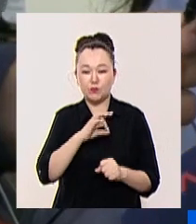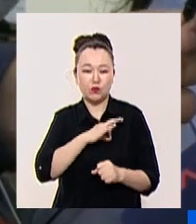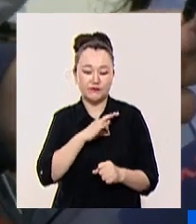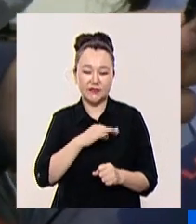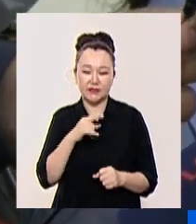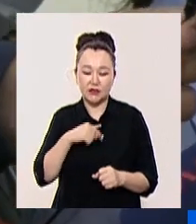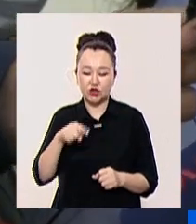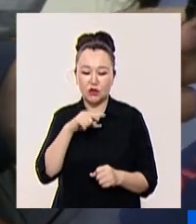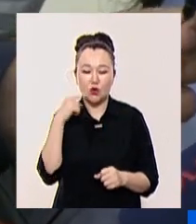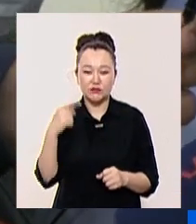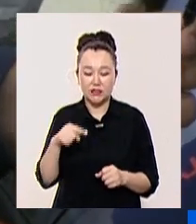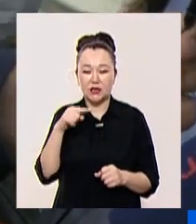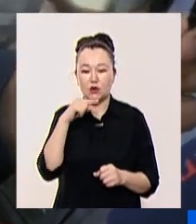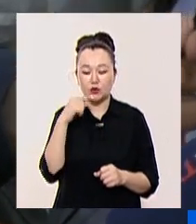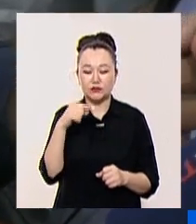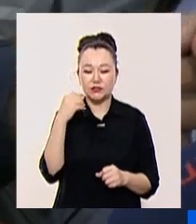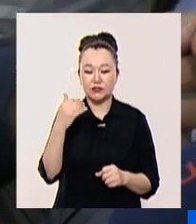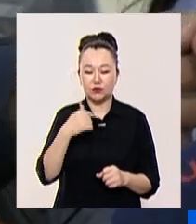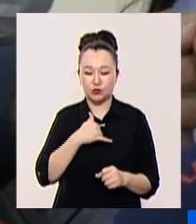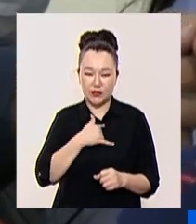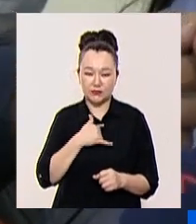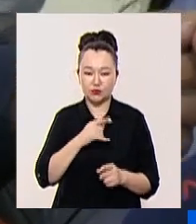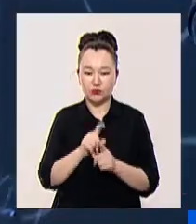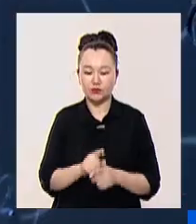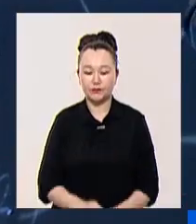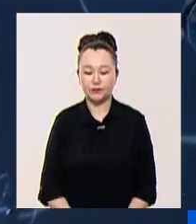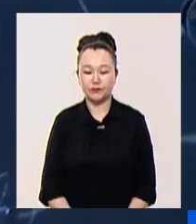наши в России, российские и у нас.